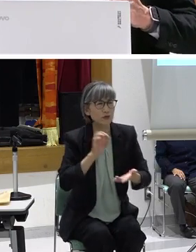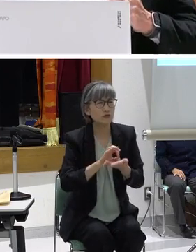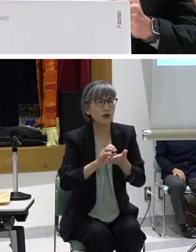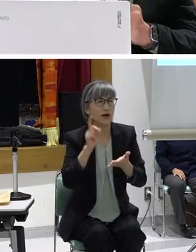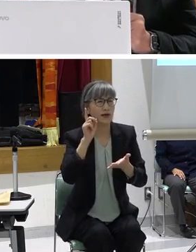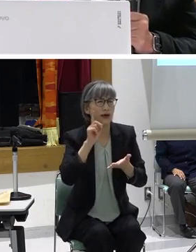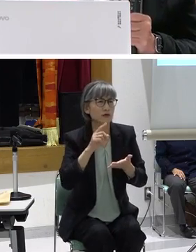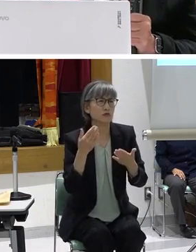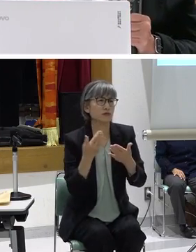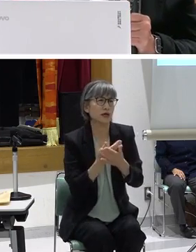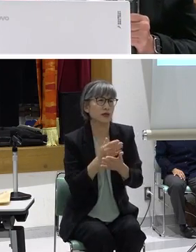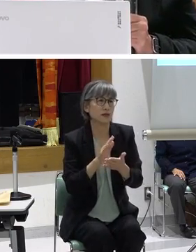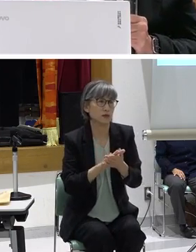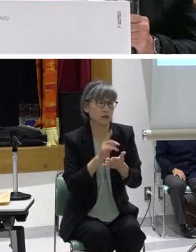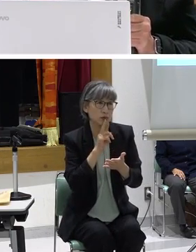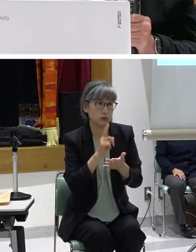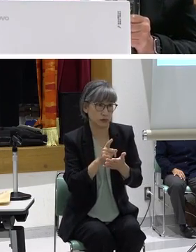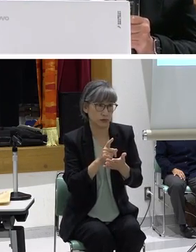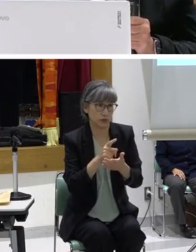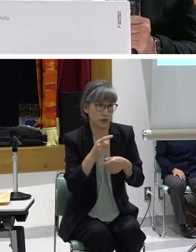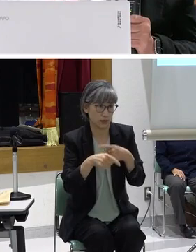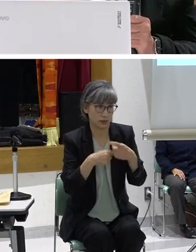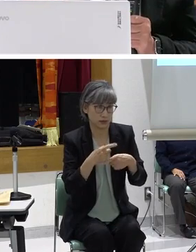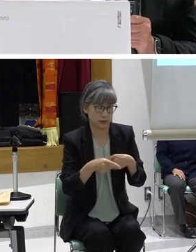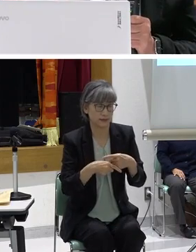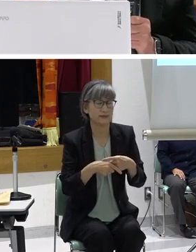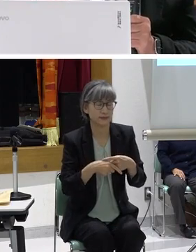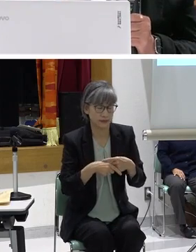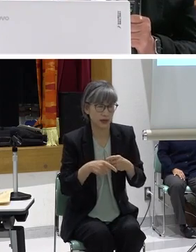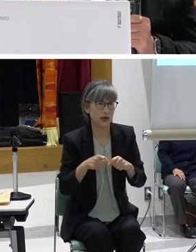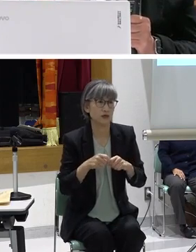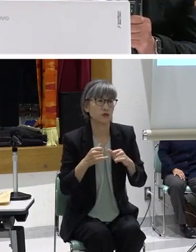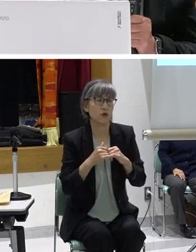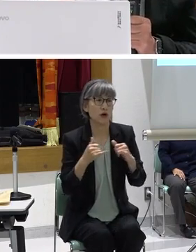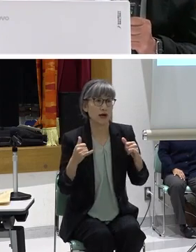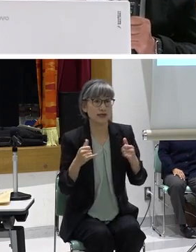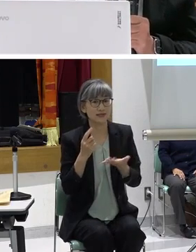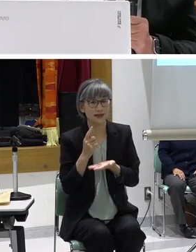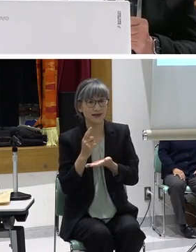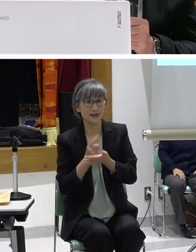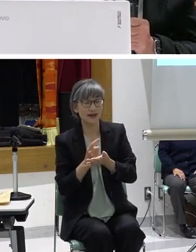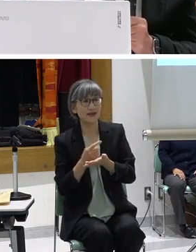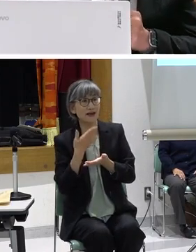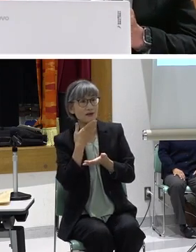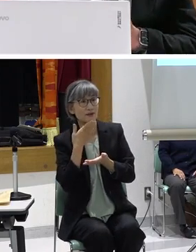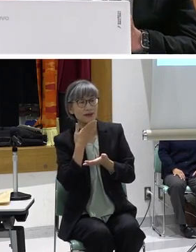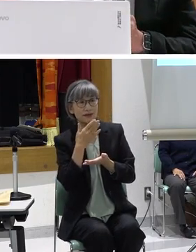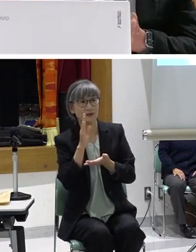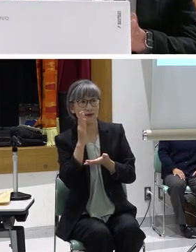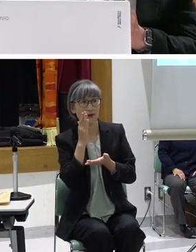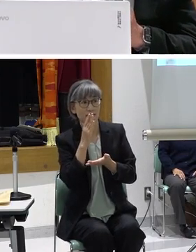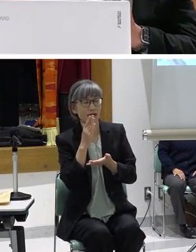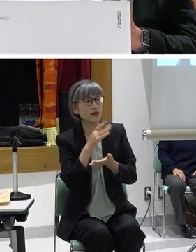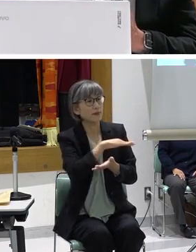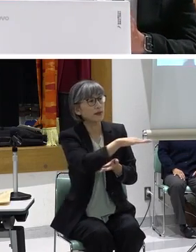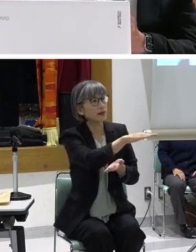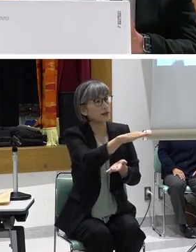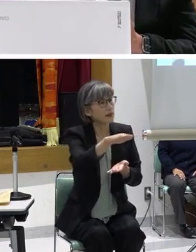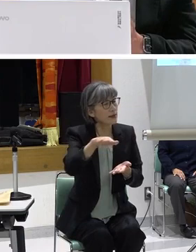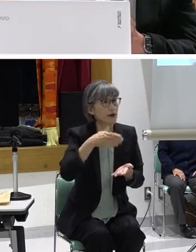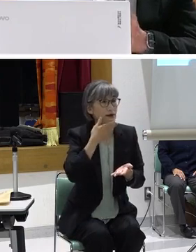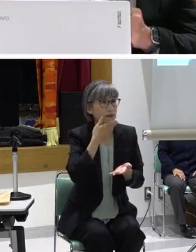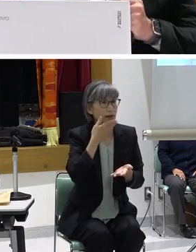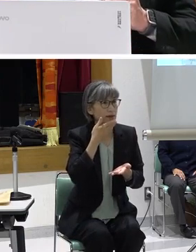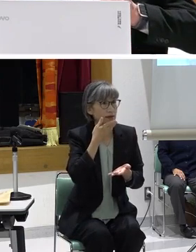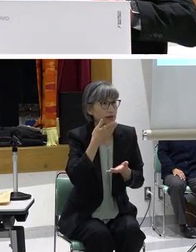まあ、これが一つ、まあ障害当事者初だけど実は中でいちいちボタンを押さなくていいじゃないかっていう、そういう仕組みになった